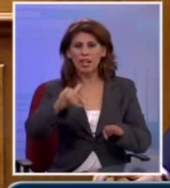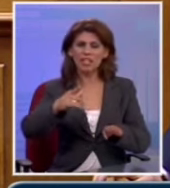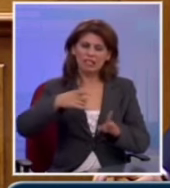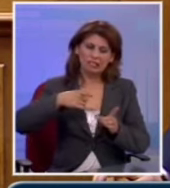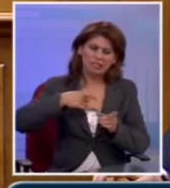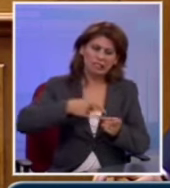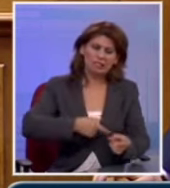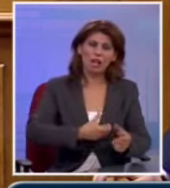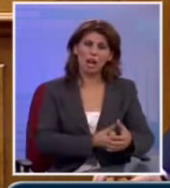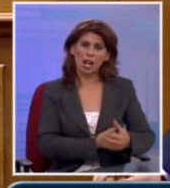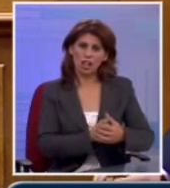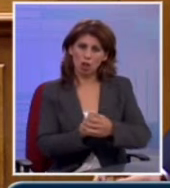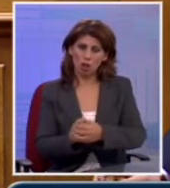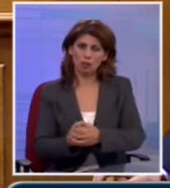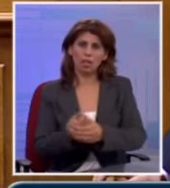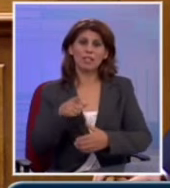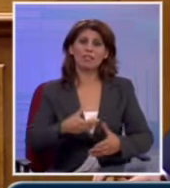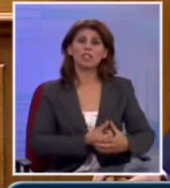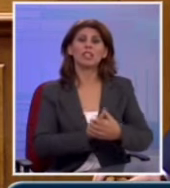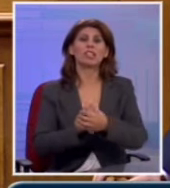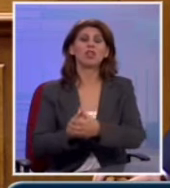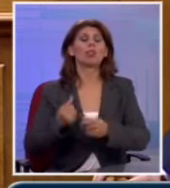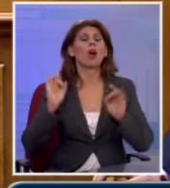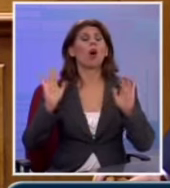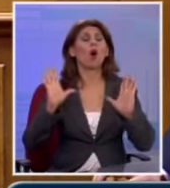στη λιτότητα, σε μια λιτότητα δίχως μέλλον.